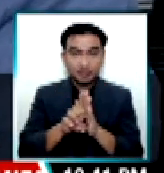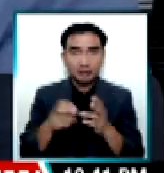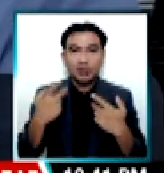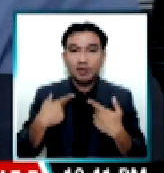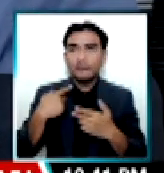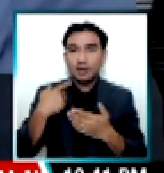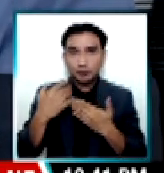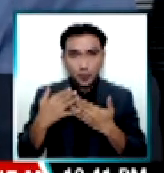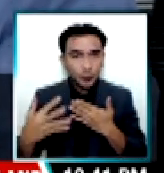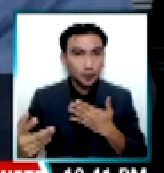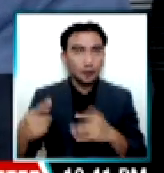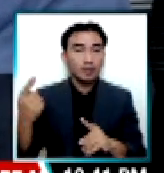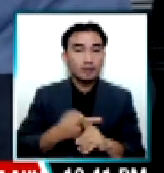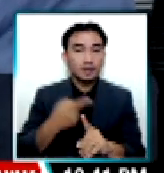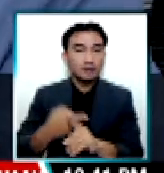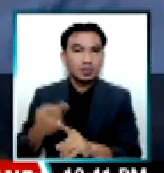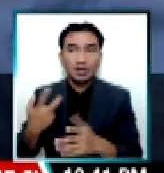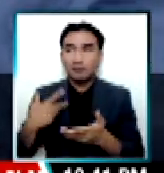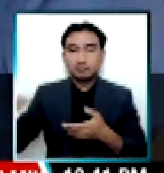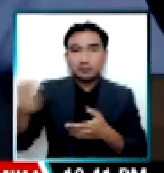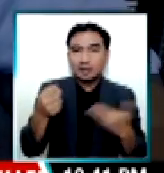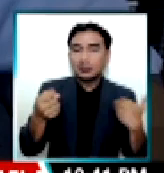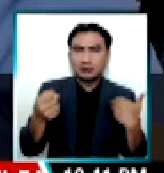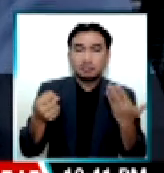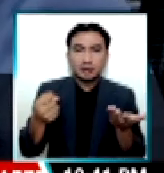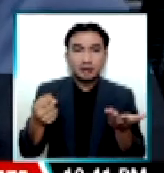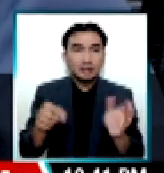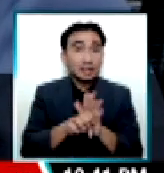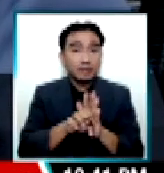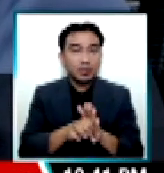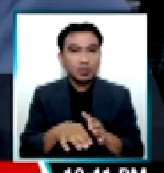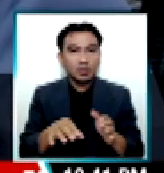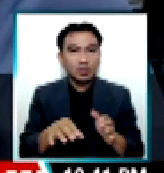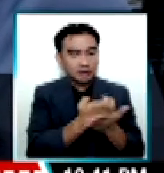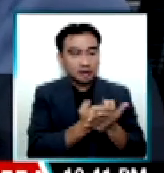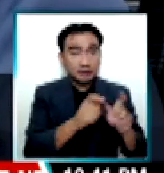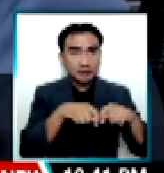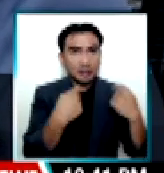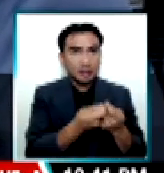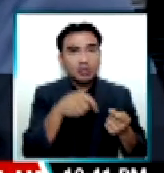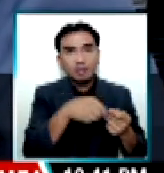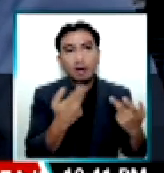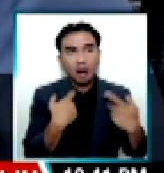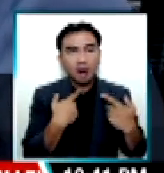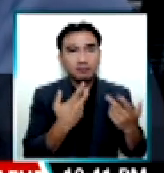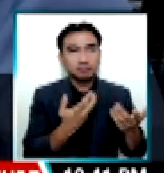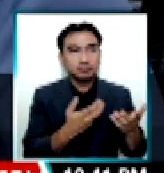mga nag-o-occupy. Walang ano, hindi ganun eh. Hindi katulad sa economic team eh. Medyo magbagal lang,